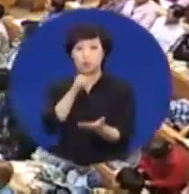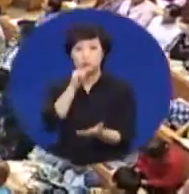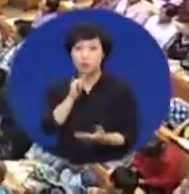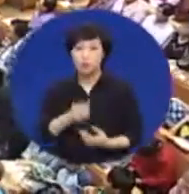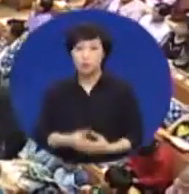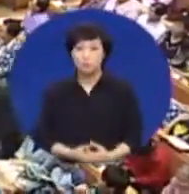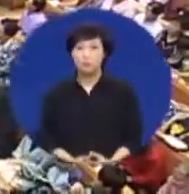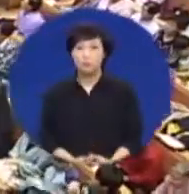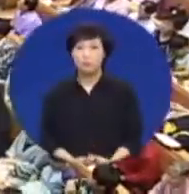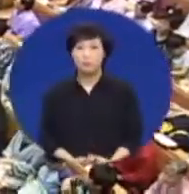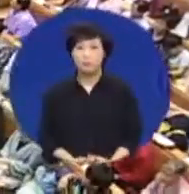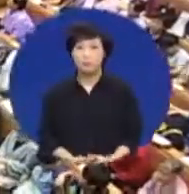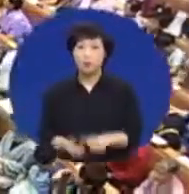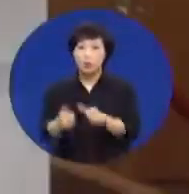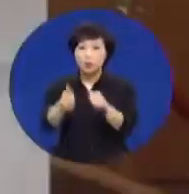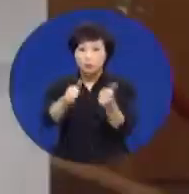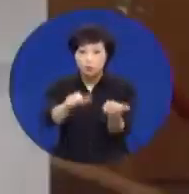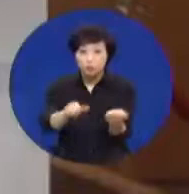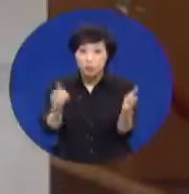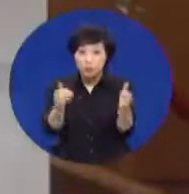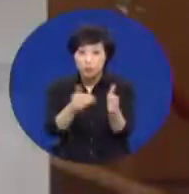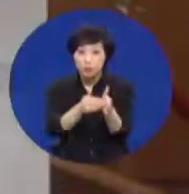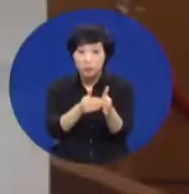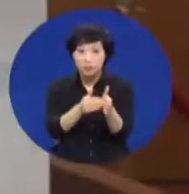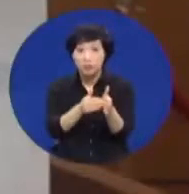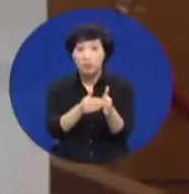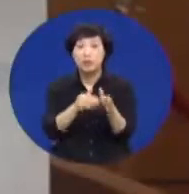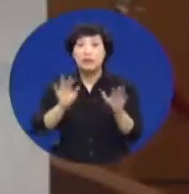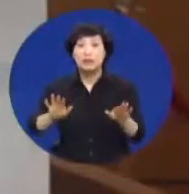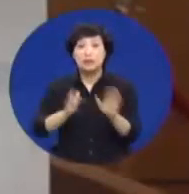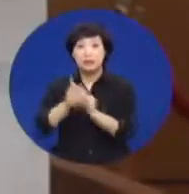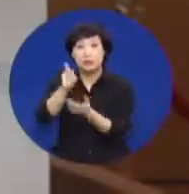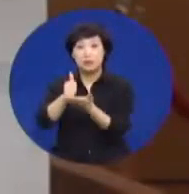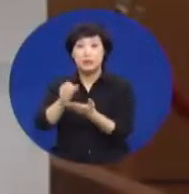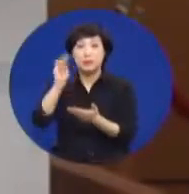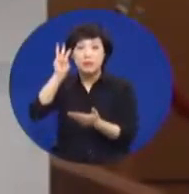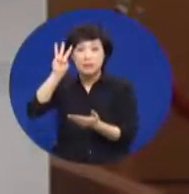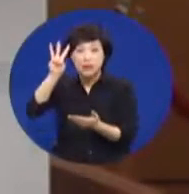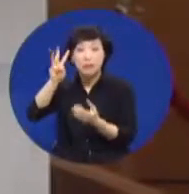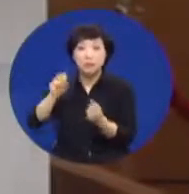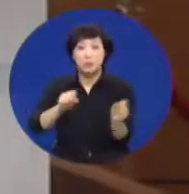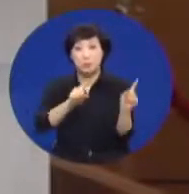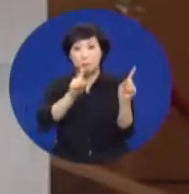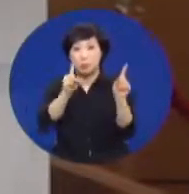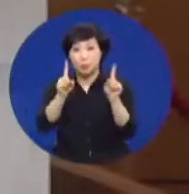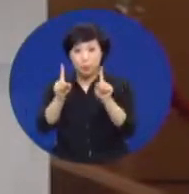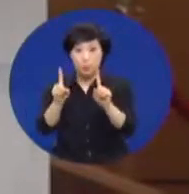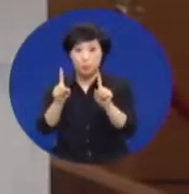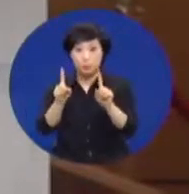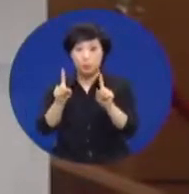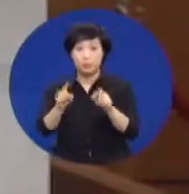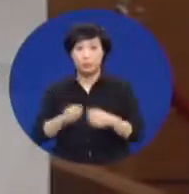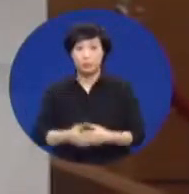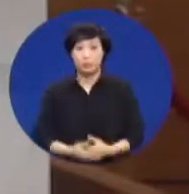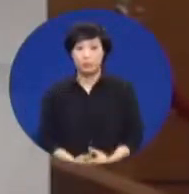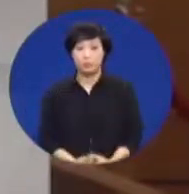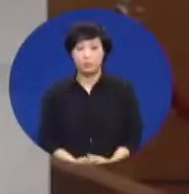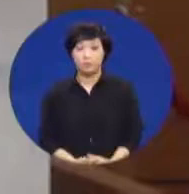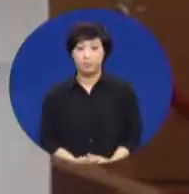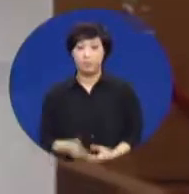사망. 죽어서 3일 만에 부활하시고